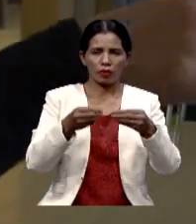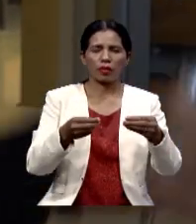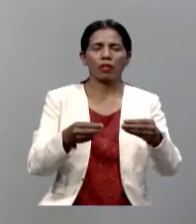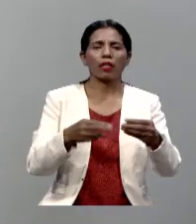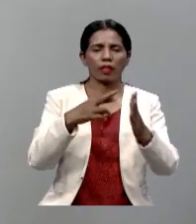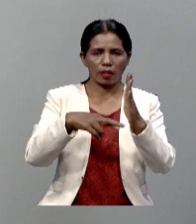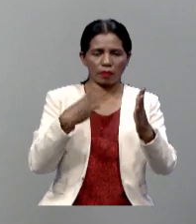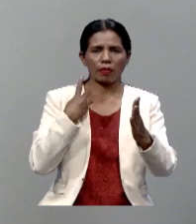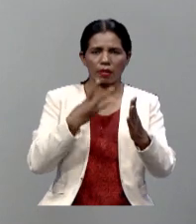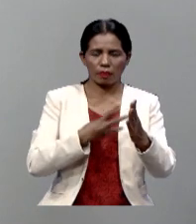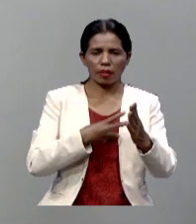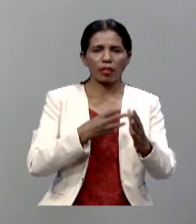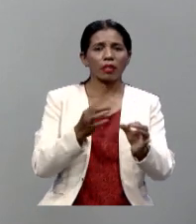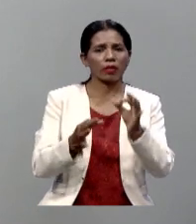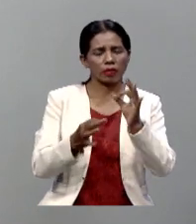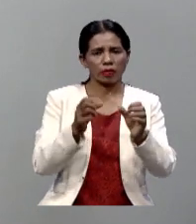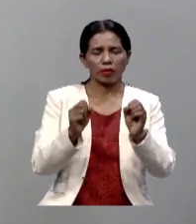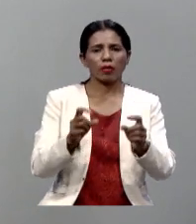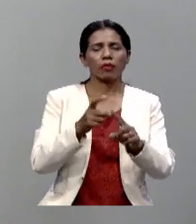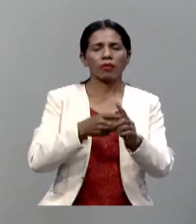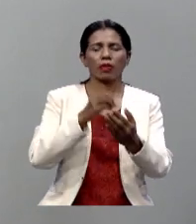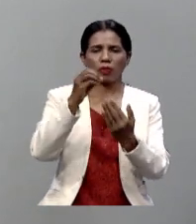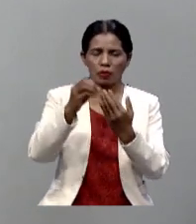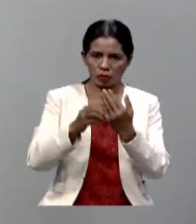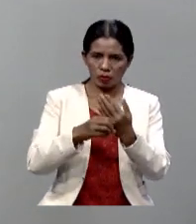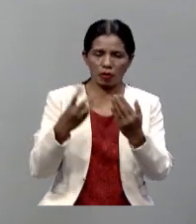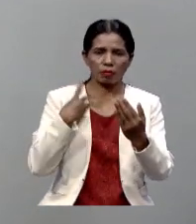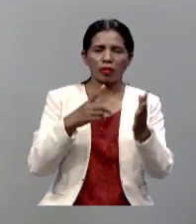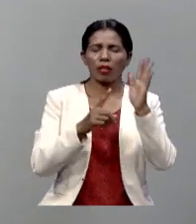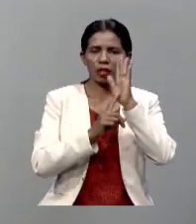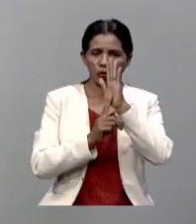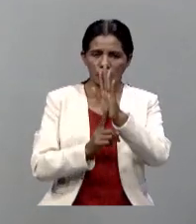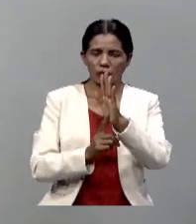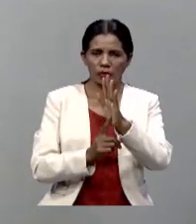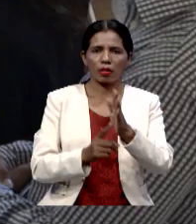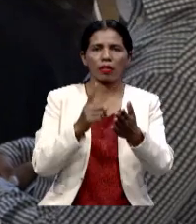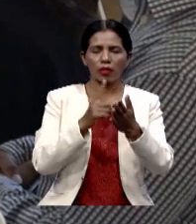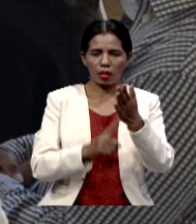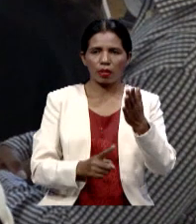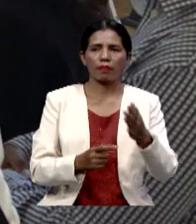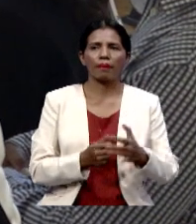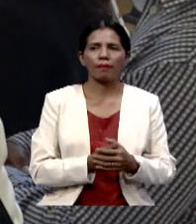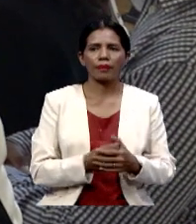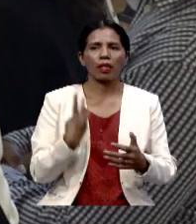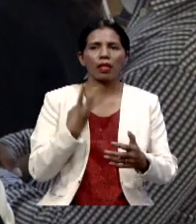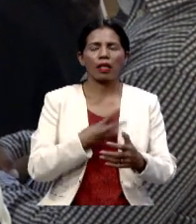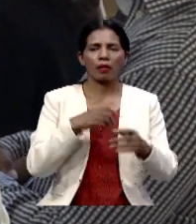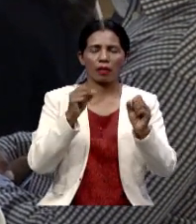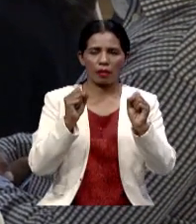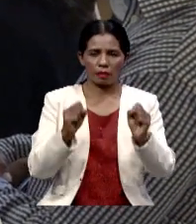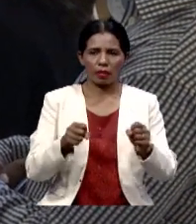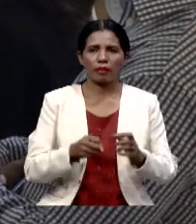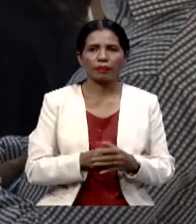kataka pelo menos ia outubro ani sene ami moso informa ona kataka saida maka ami bele na